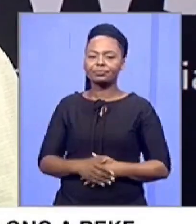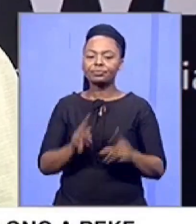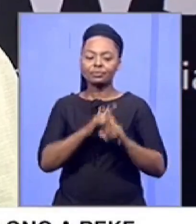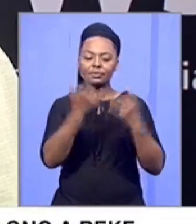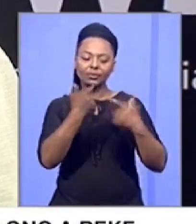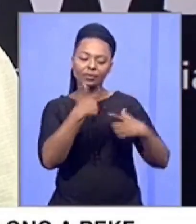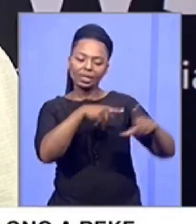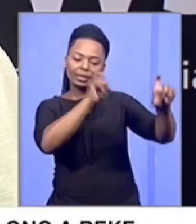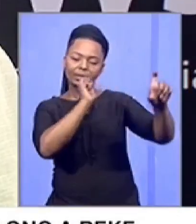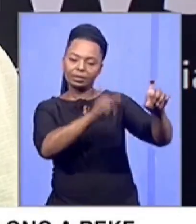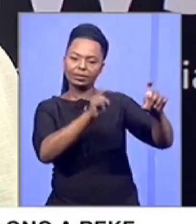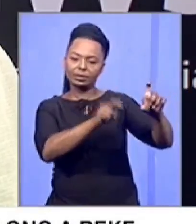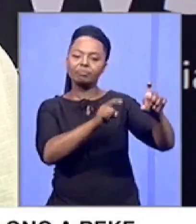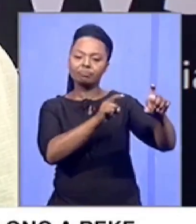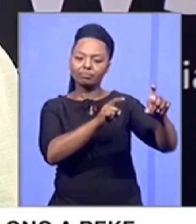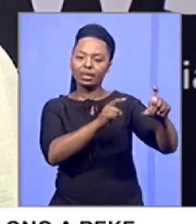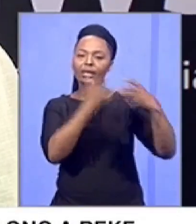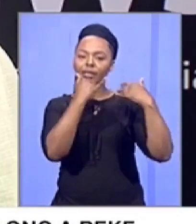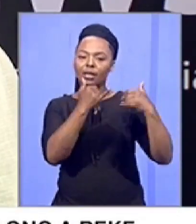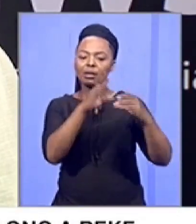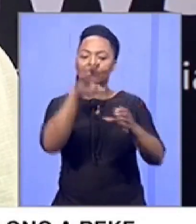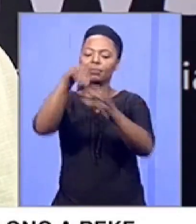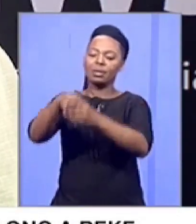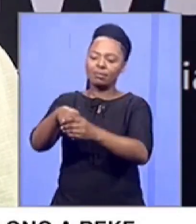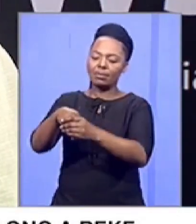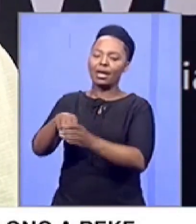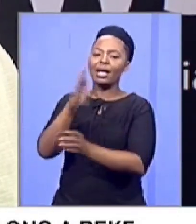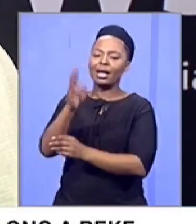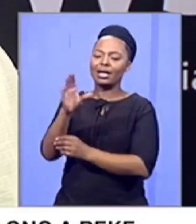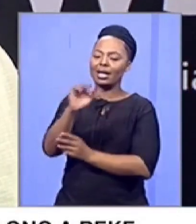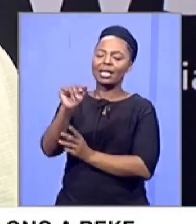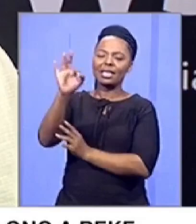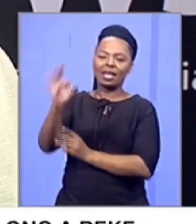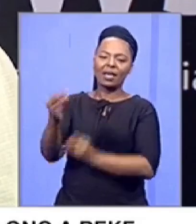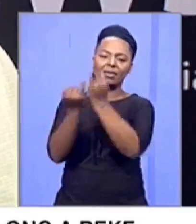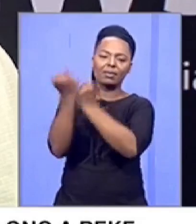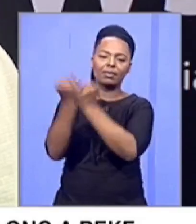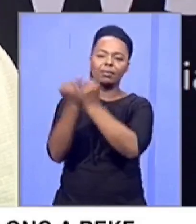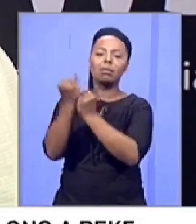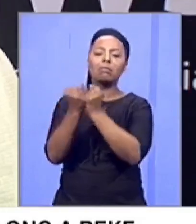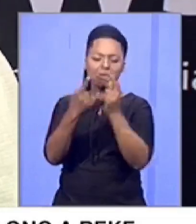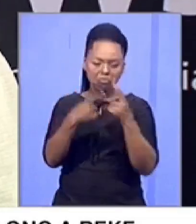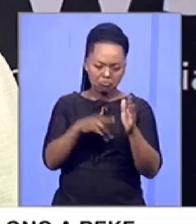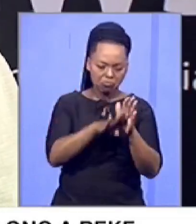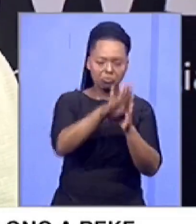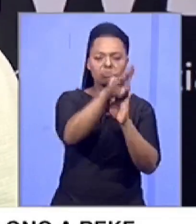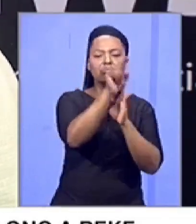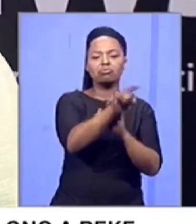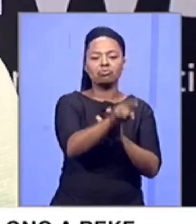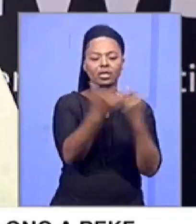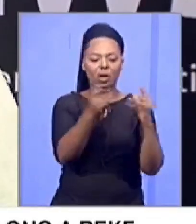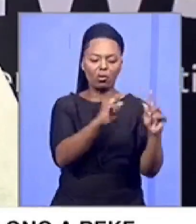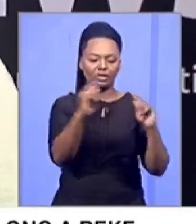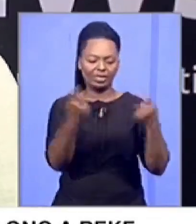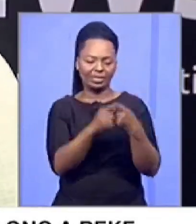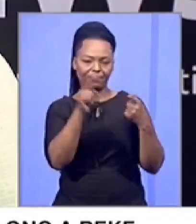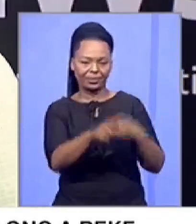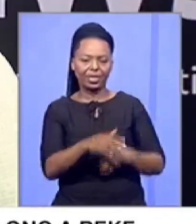ra bona hore ka nnete le yona tabena hore ba bapala dipapadi tsa CAF khavetsa le yona ntlafaditse sehlopha mme sentse hore se be matla